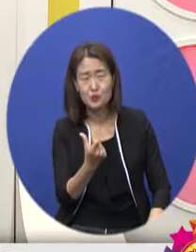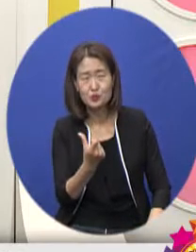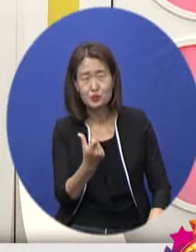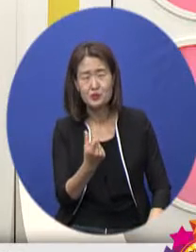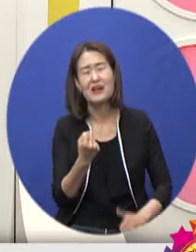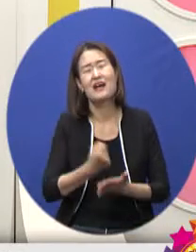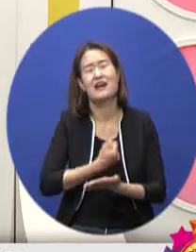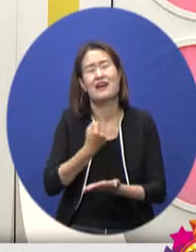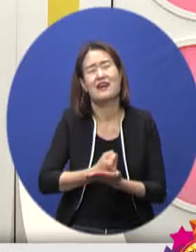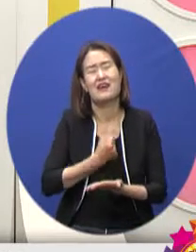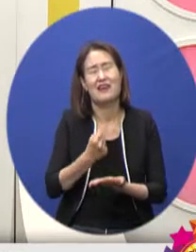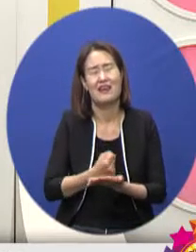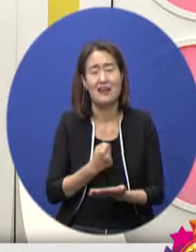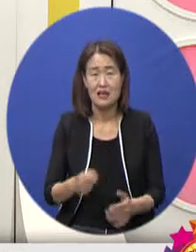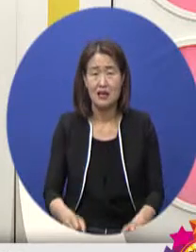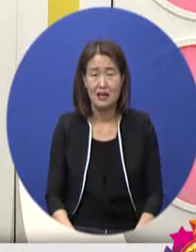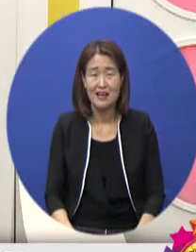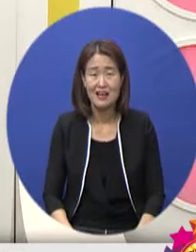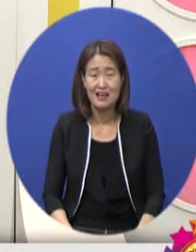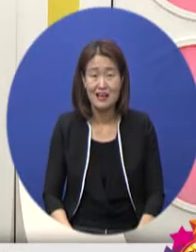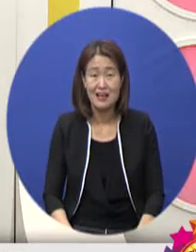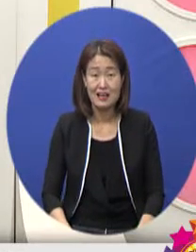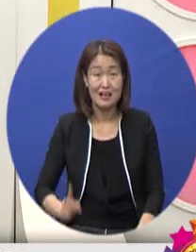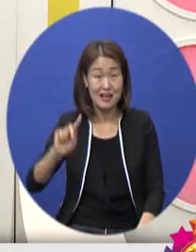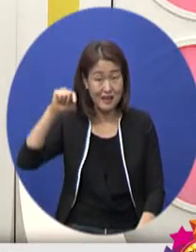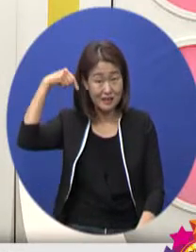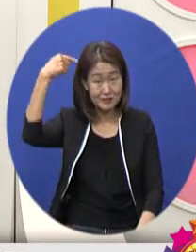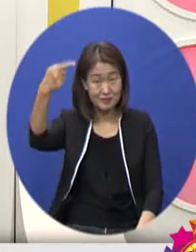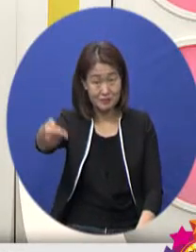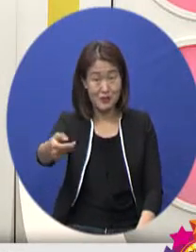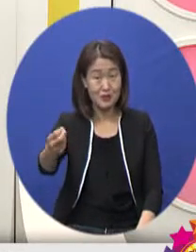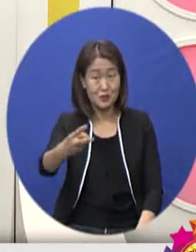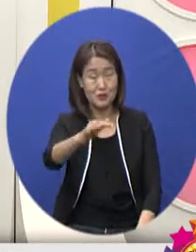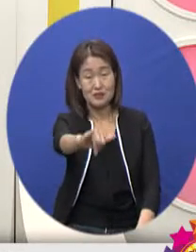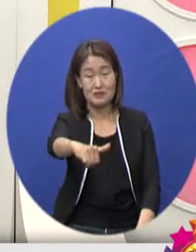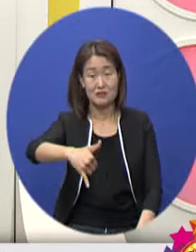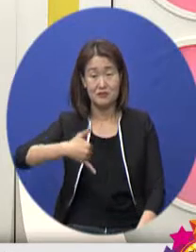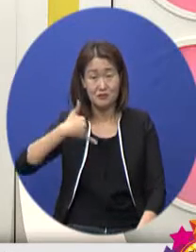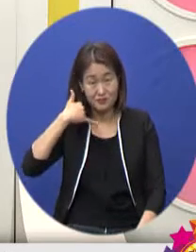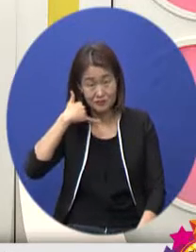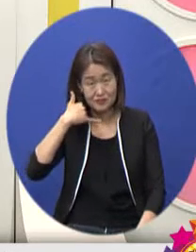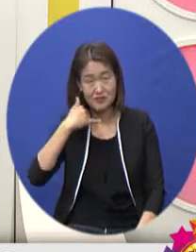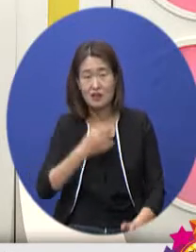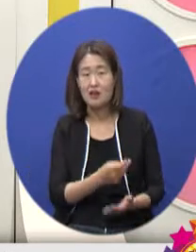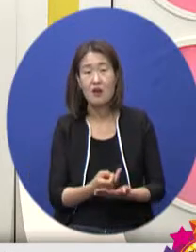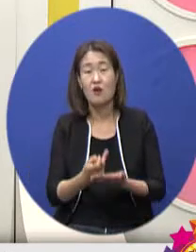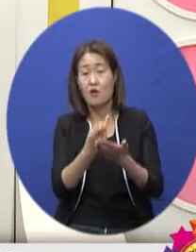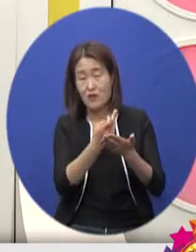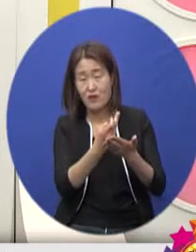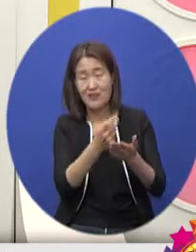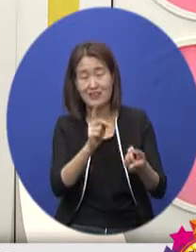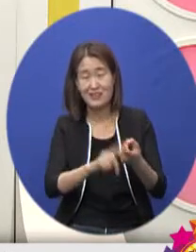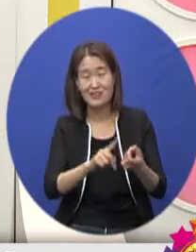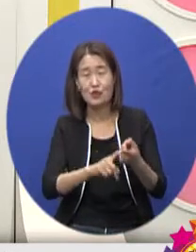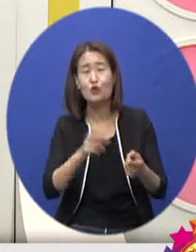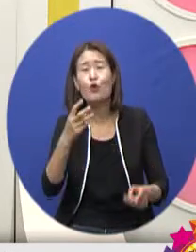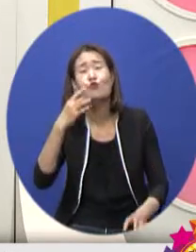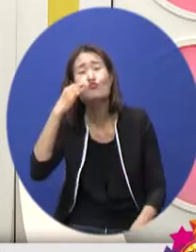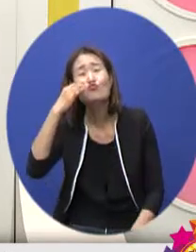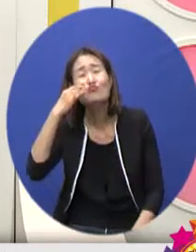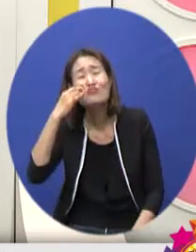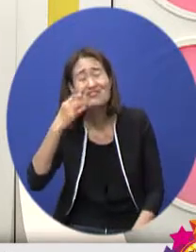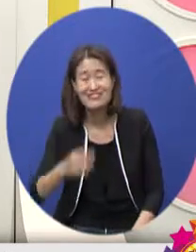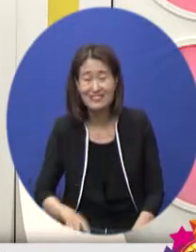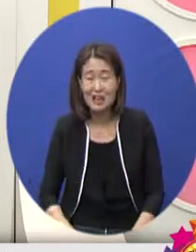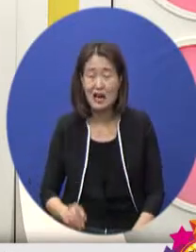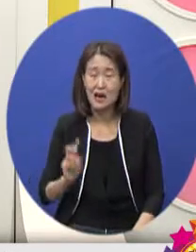못 듣는 게 좀 아쉬워요. 다음에 예. 또 전화 주셔가지고 그 예. 형님 얘기는 또 들어보자고요. 그러자고요. 예,